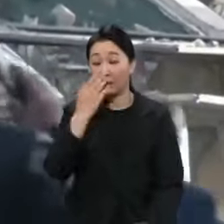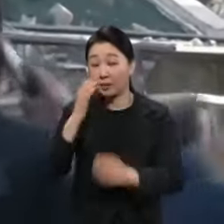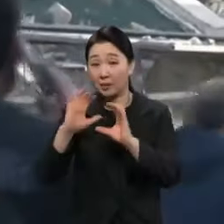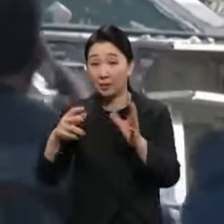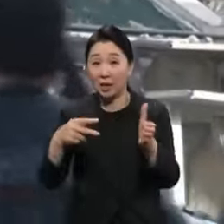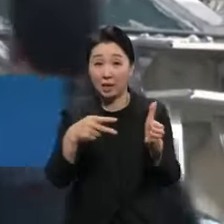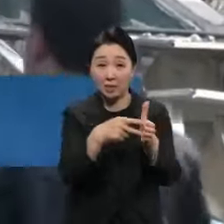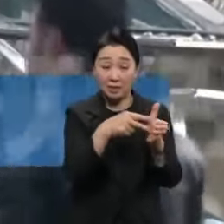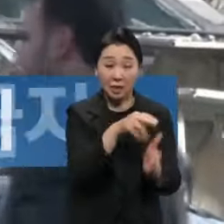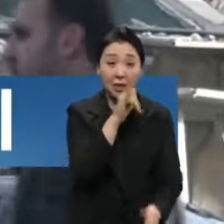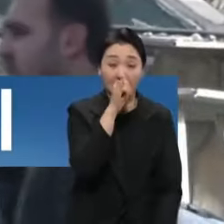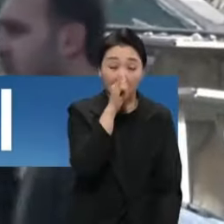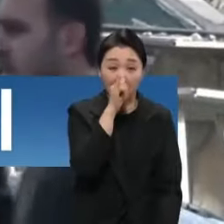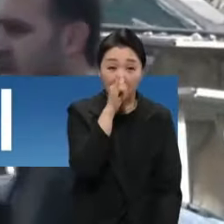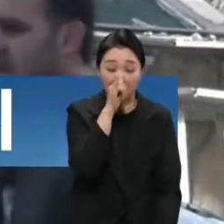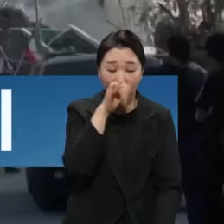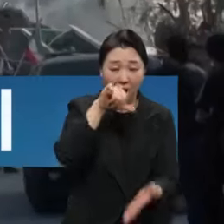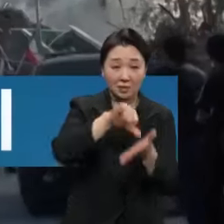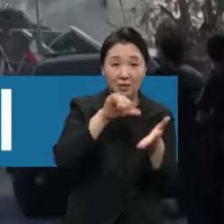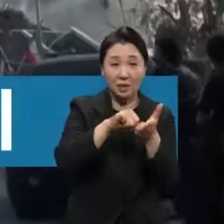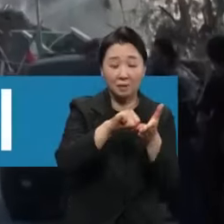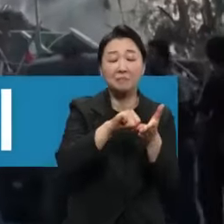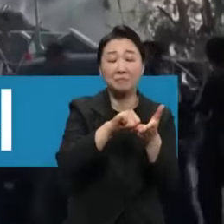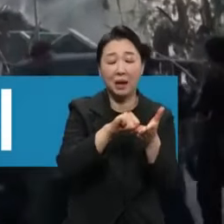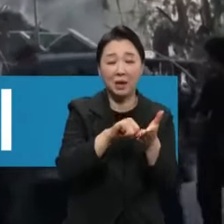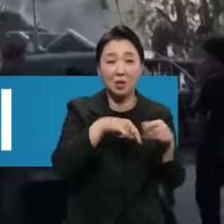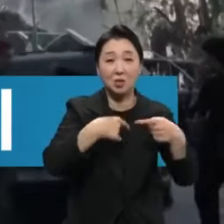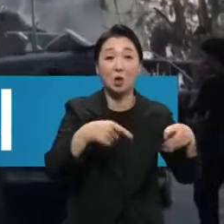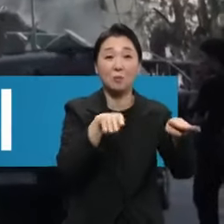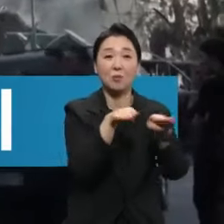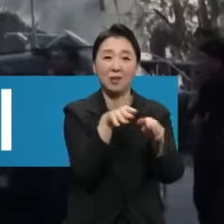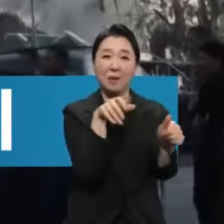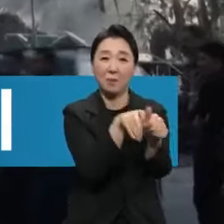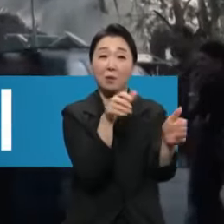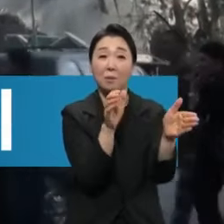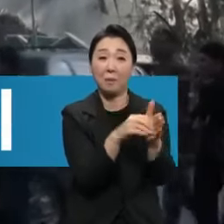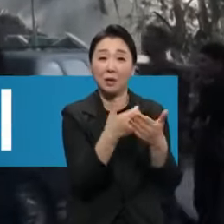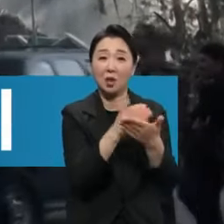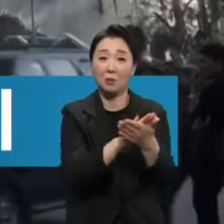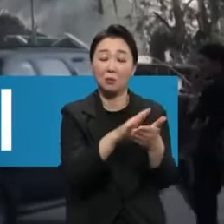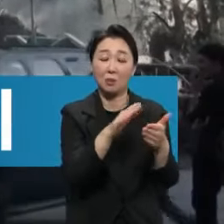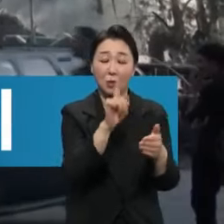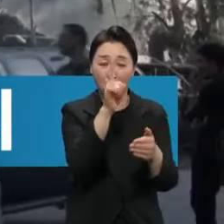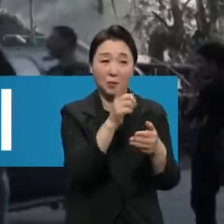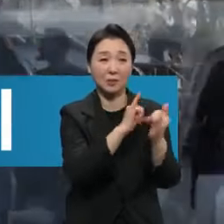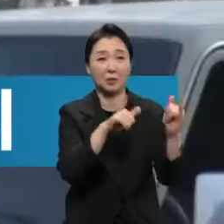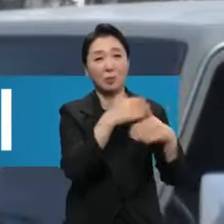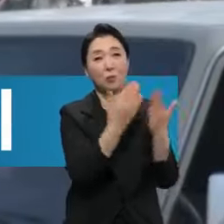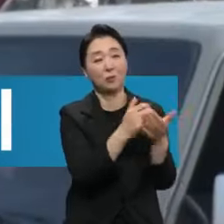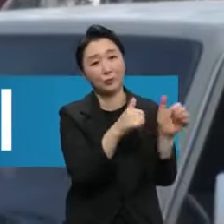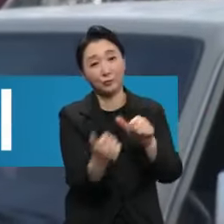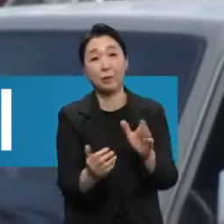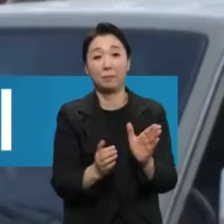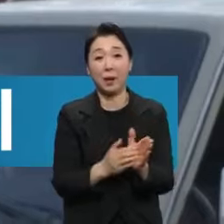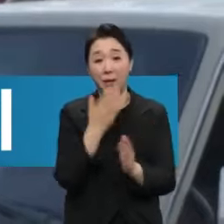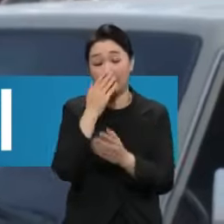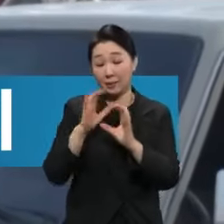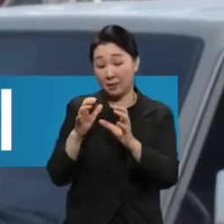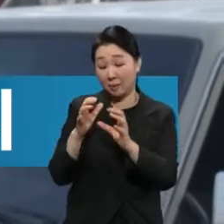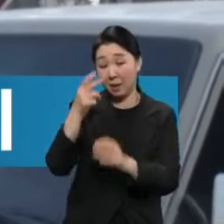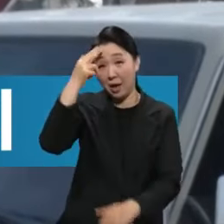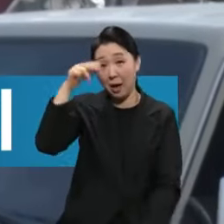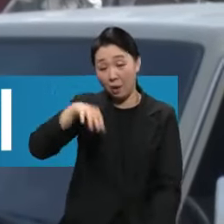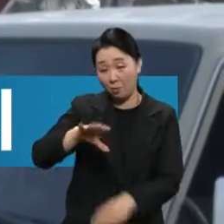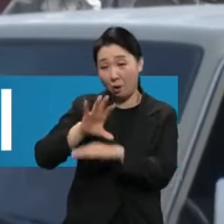이스라엘이 시리아에 있는 이란 영사관을 폭격해 이란 혁명수비대 고위 장교 등 여러 명이 숨졌습니다. 이스라엘에선